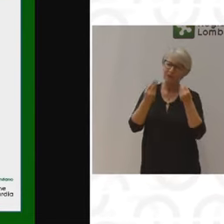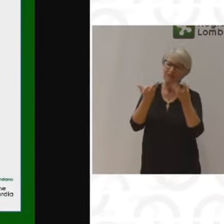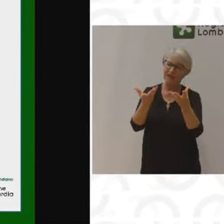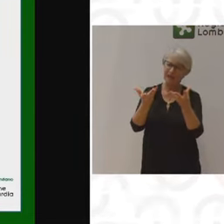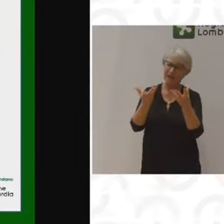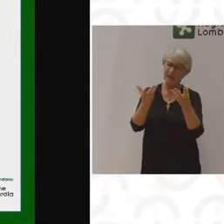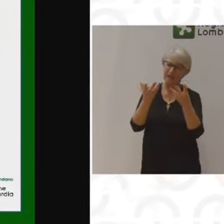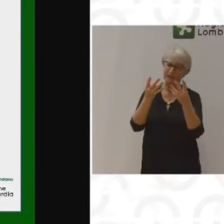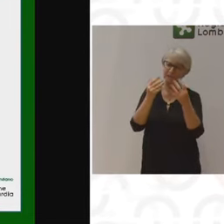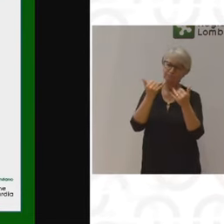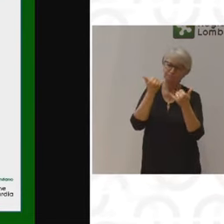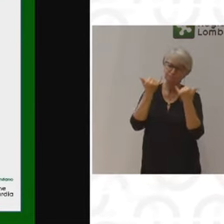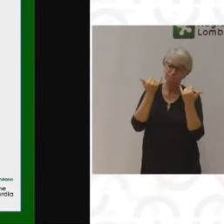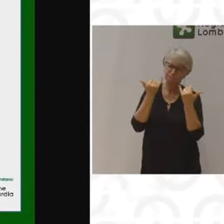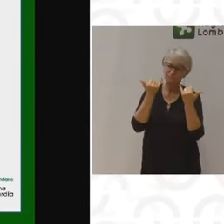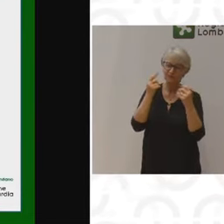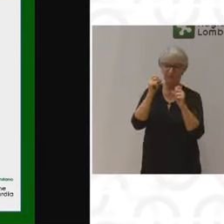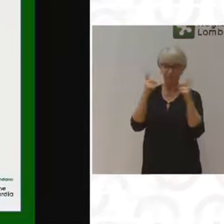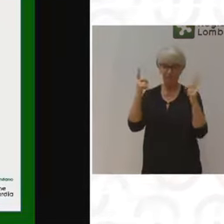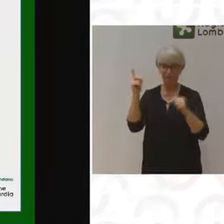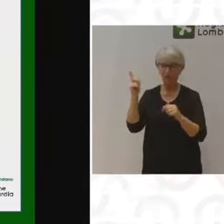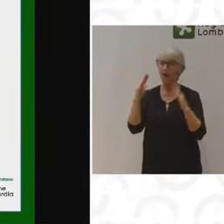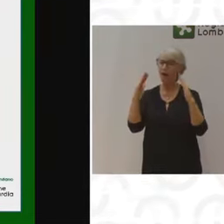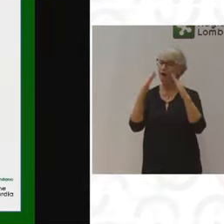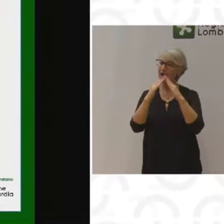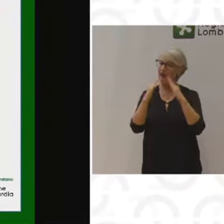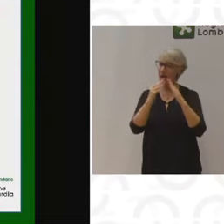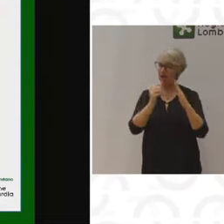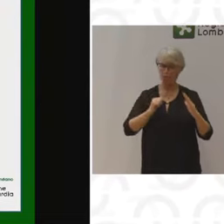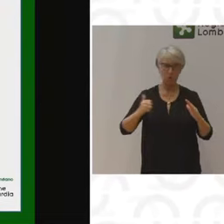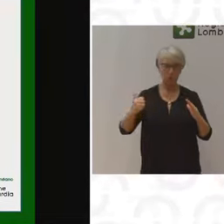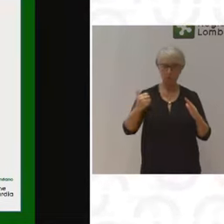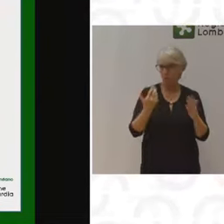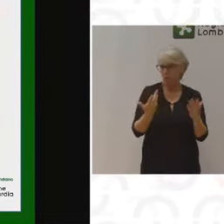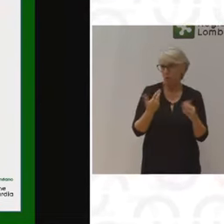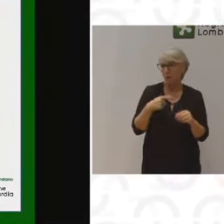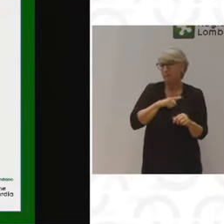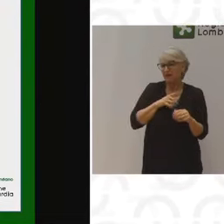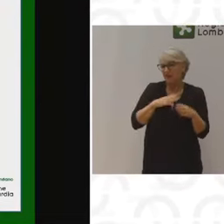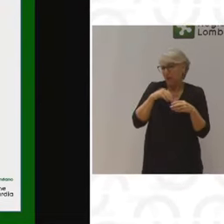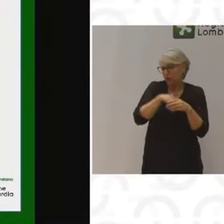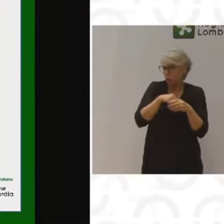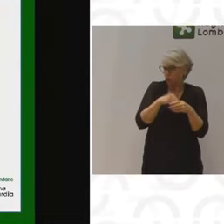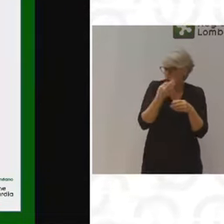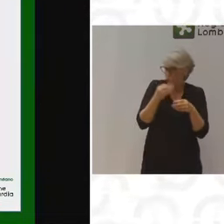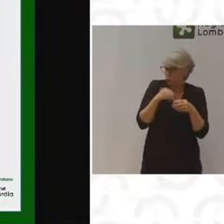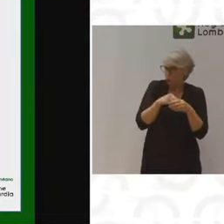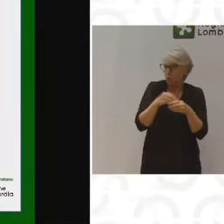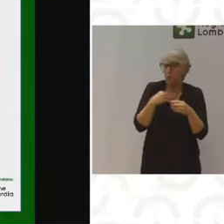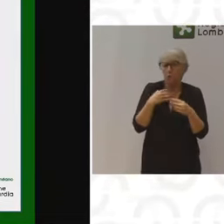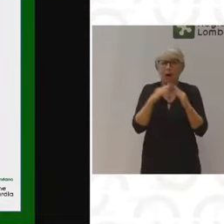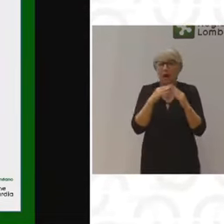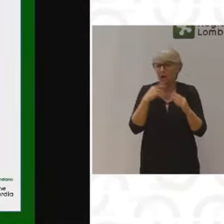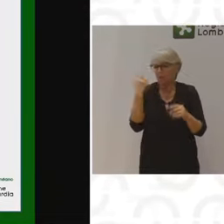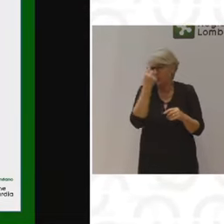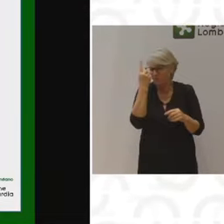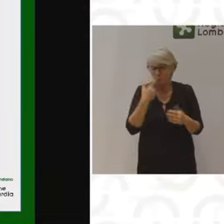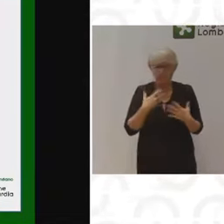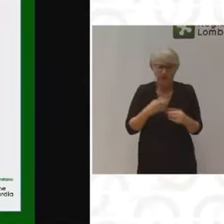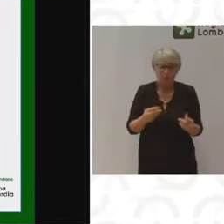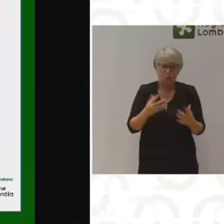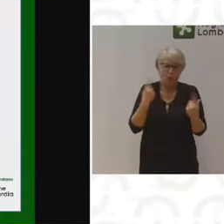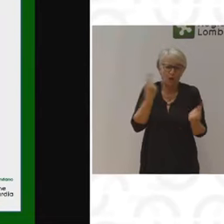vitale con questo video. Cioè, la casa di ognuno di noi è anche il luogo del nostro privato, giusto? Dove faccio quello che dico io, come dico io